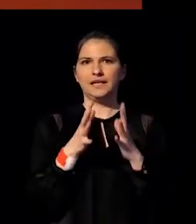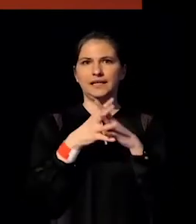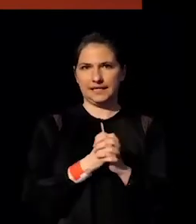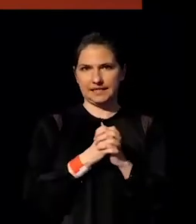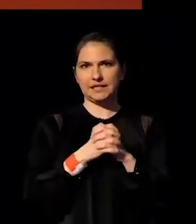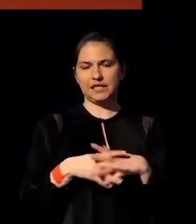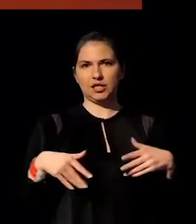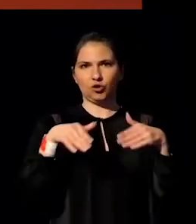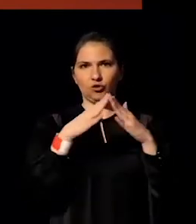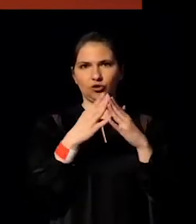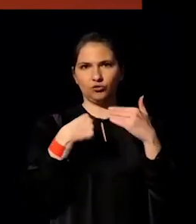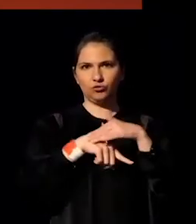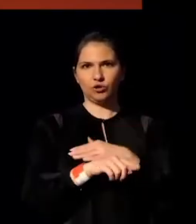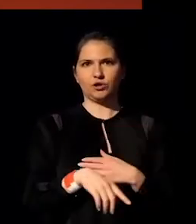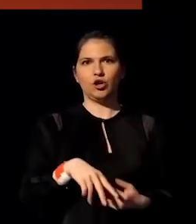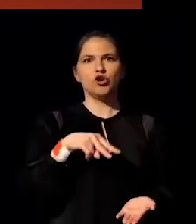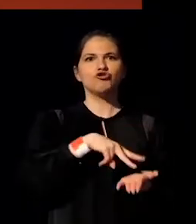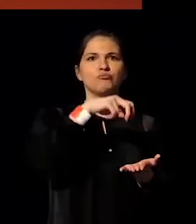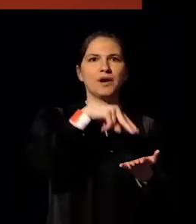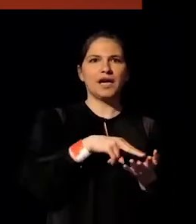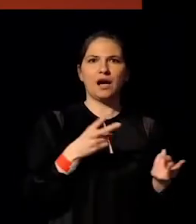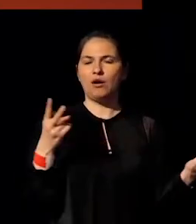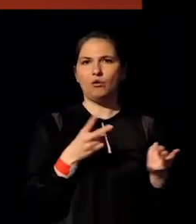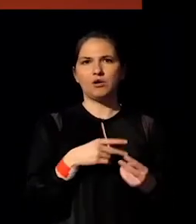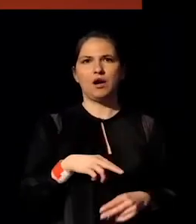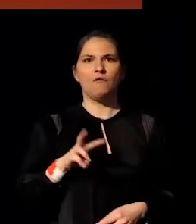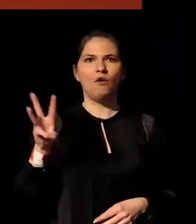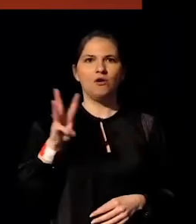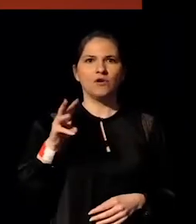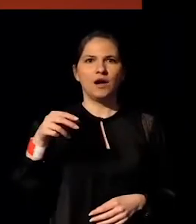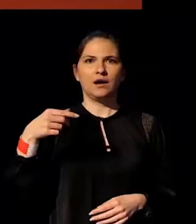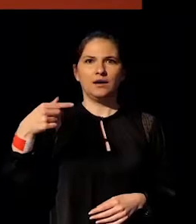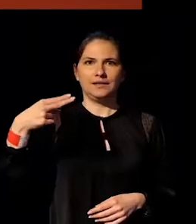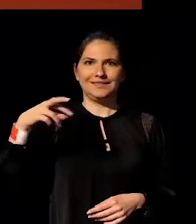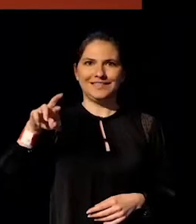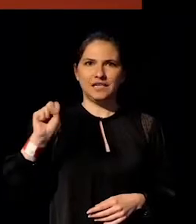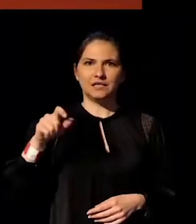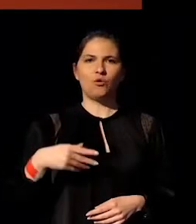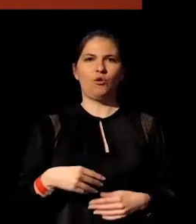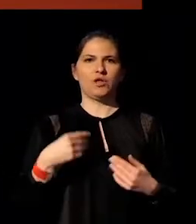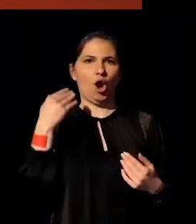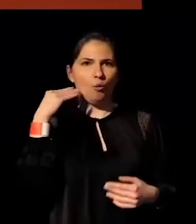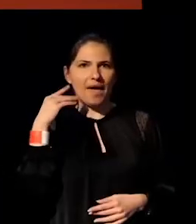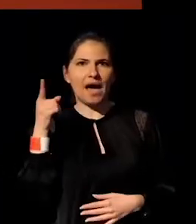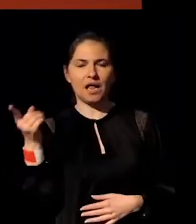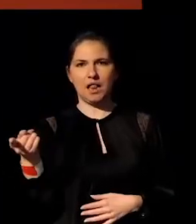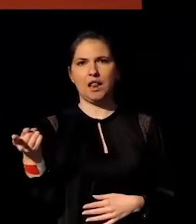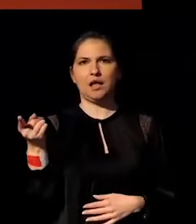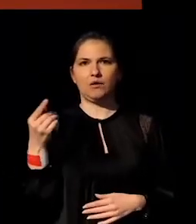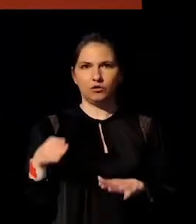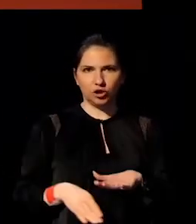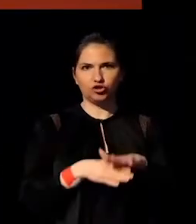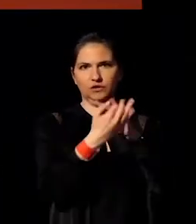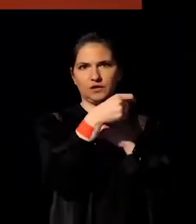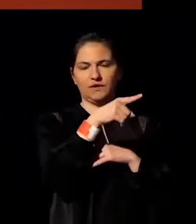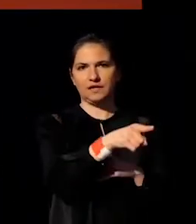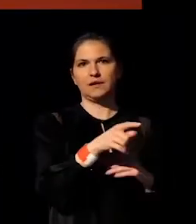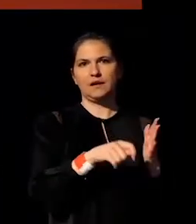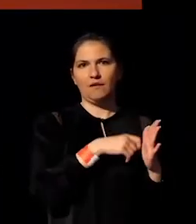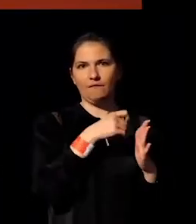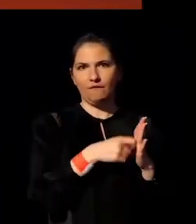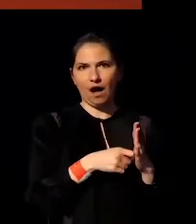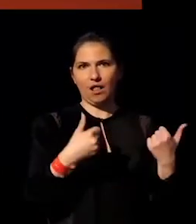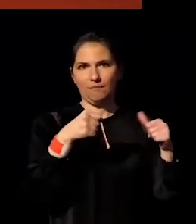mit Unterstützung von Springer und Wolfgang Thierse, dem Bundestagspräsidenten, und Angela Merkel, der Bundeskanzlerin, das